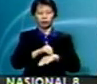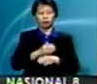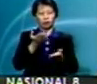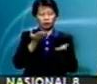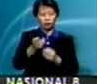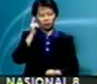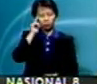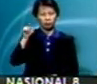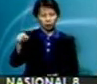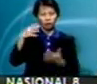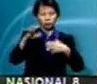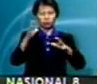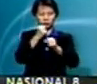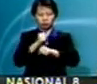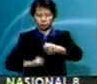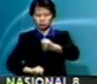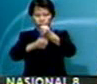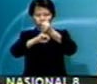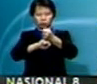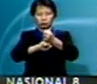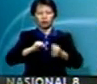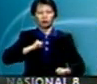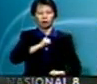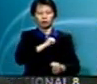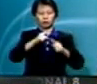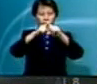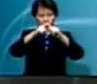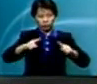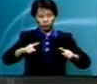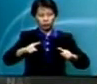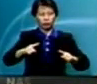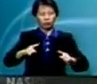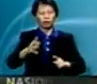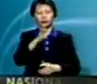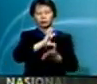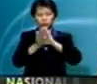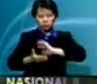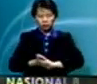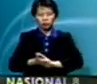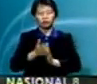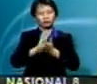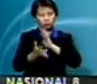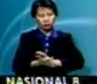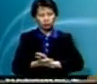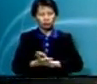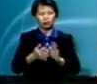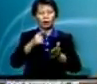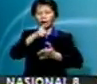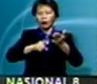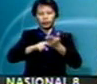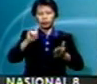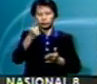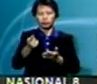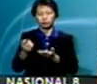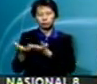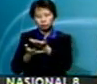baginda telah mendapat sokongan majoriti Ahli Dewan. Justru, apa saja budi